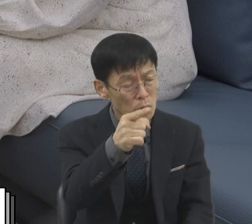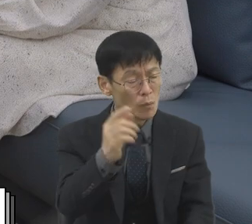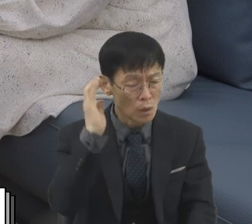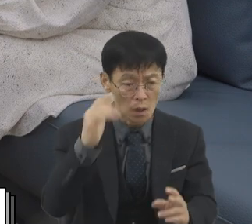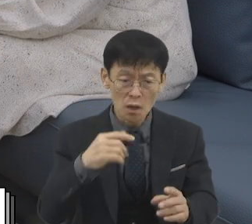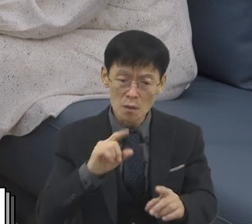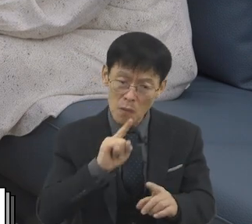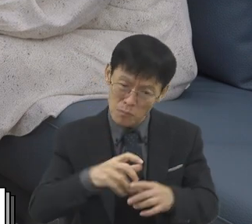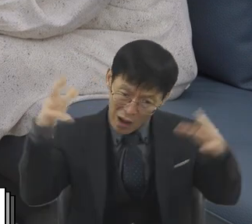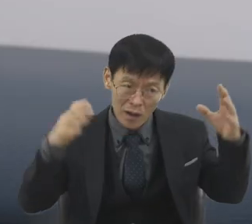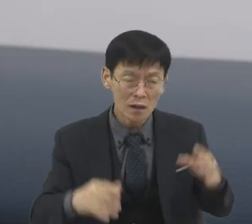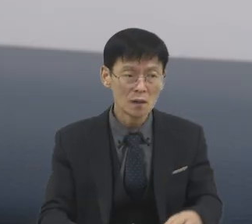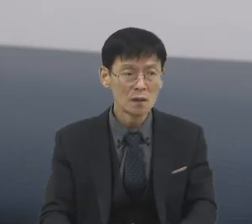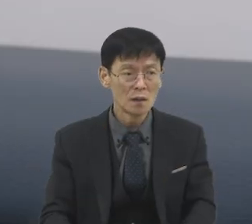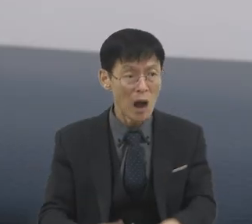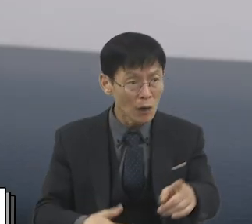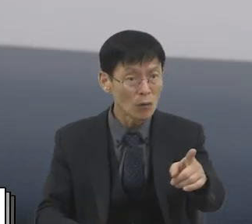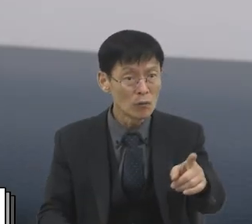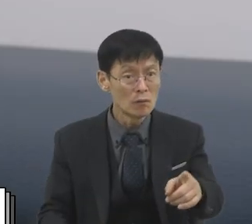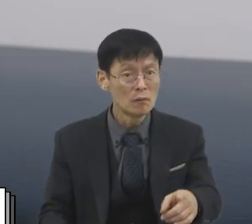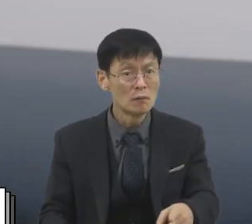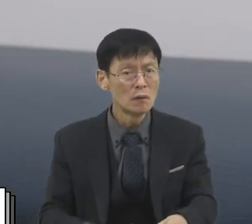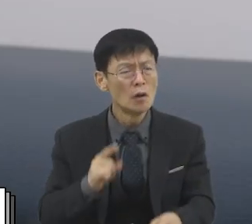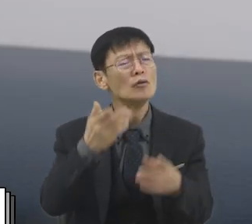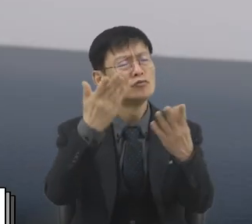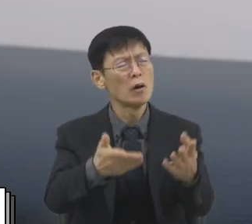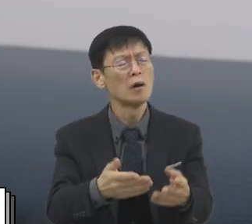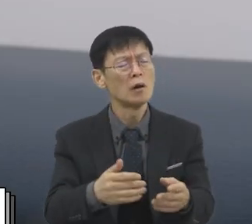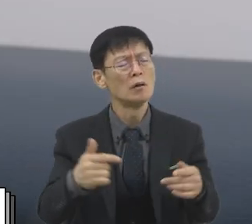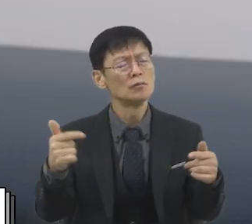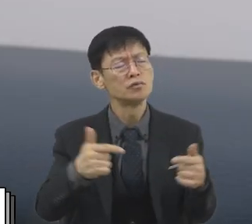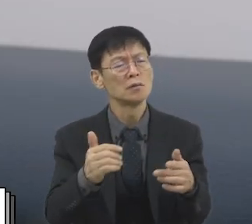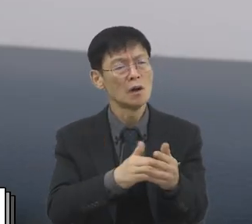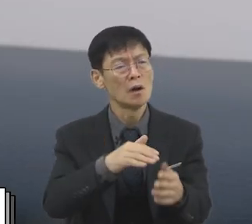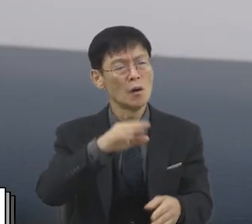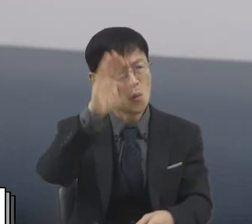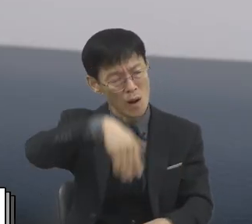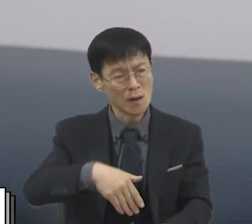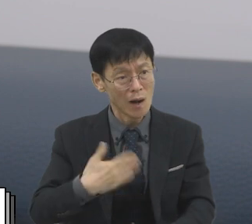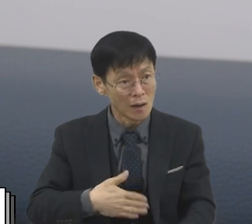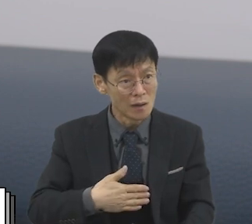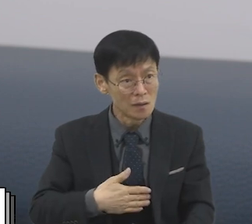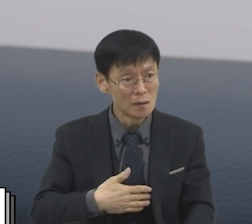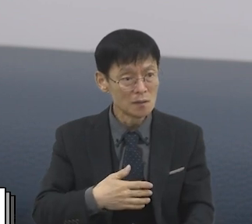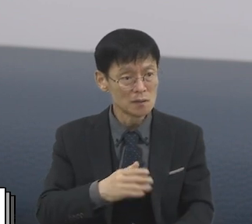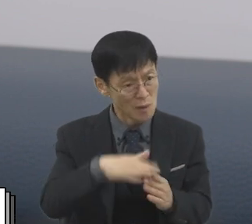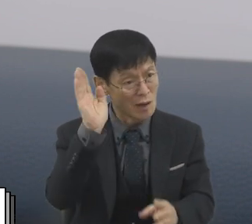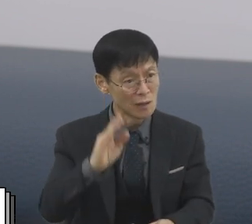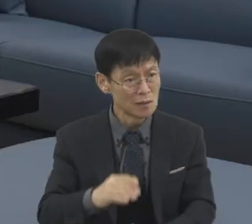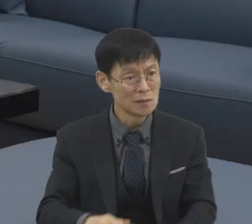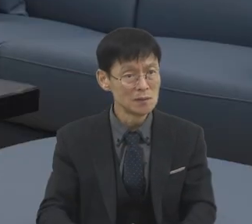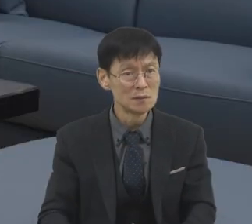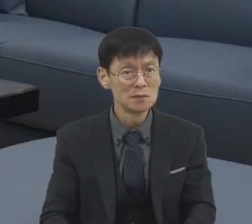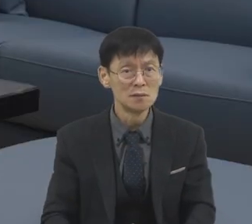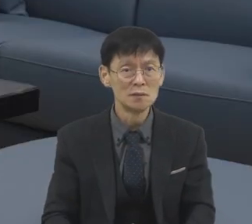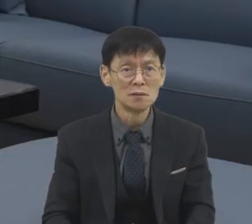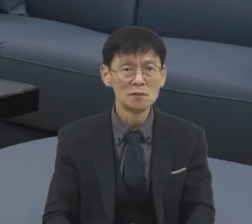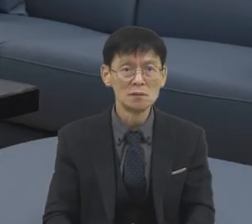회사가 시끄럽잖아. 응? 며칠만 쉬어주면은 금방 회사가 조용해질 것 같은데.